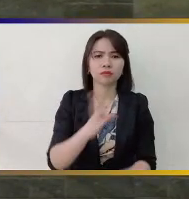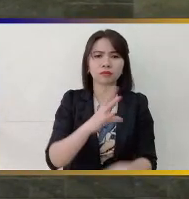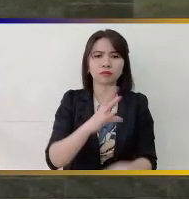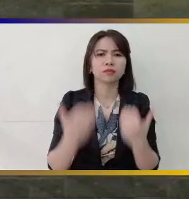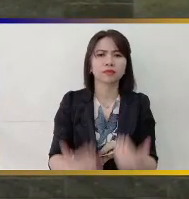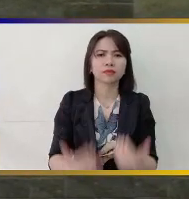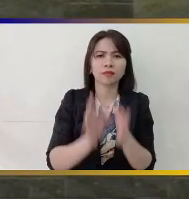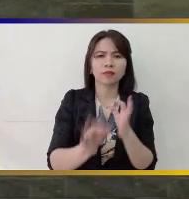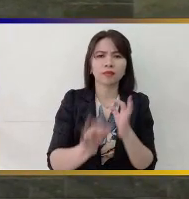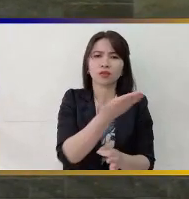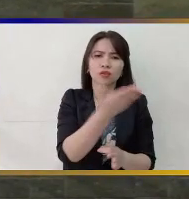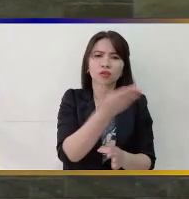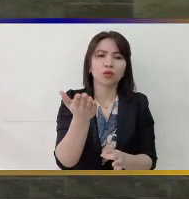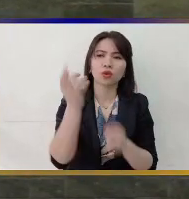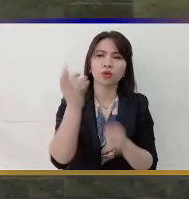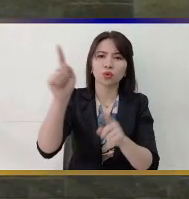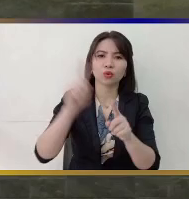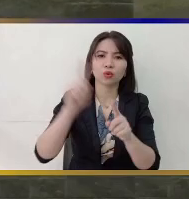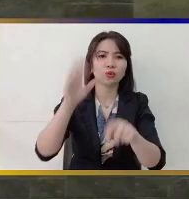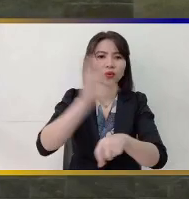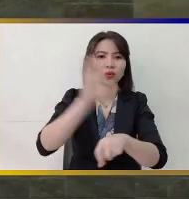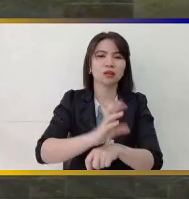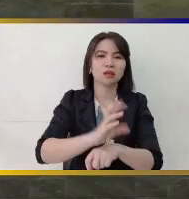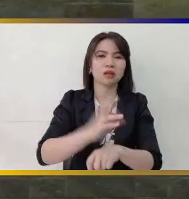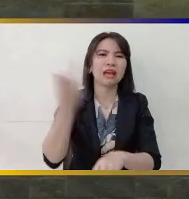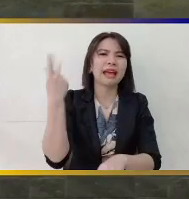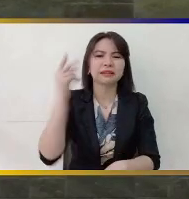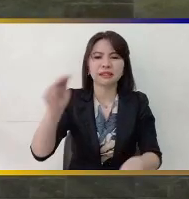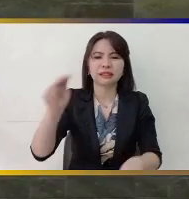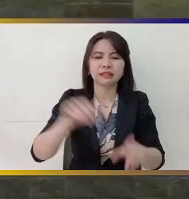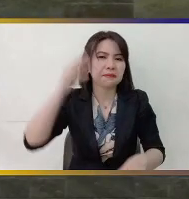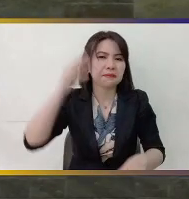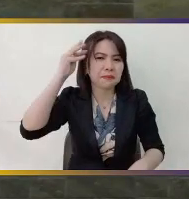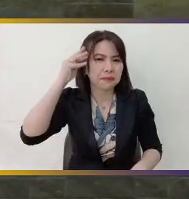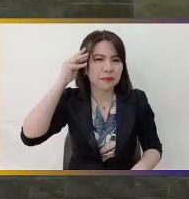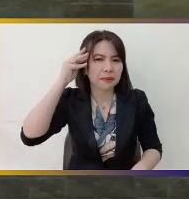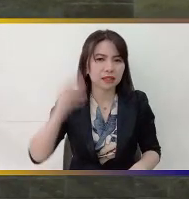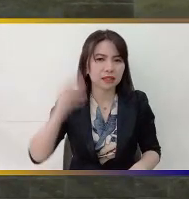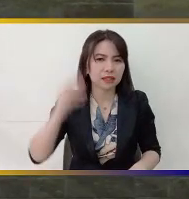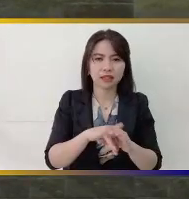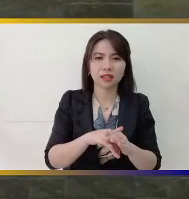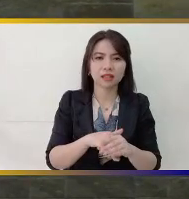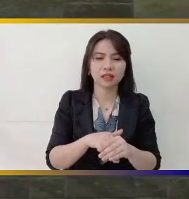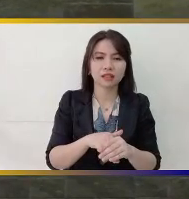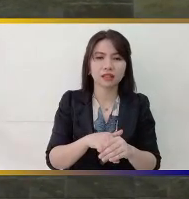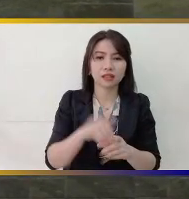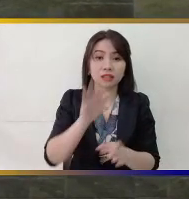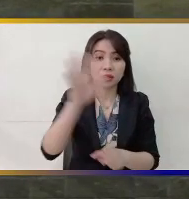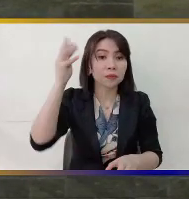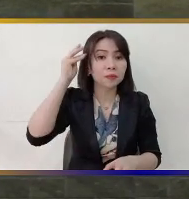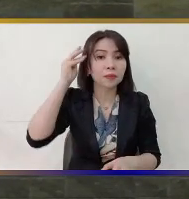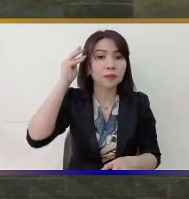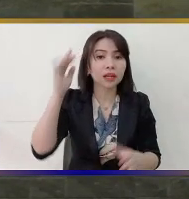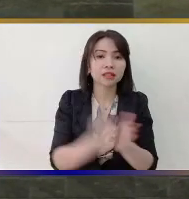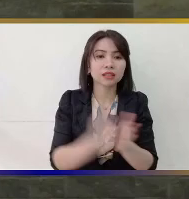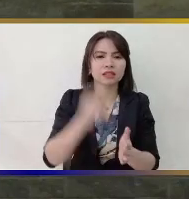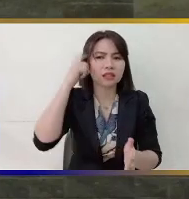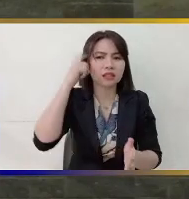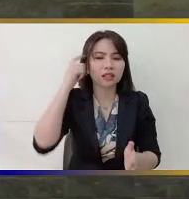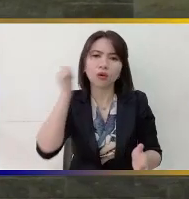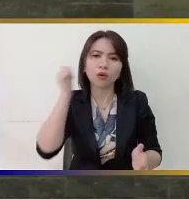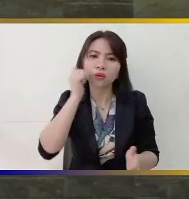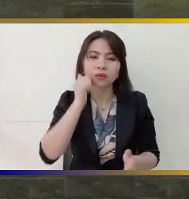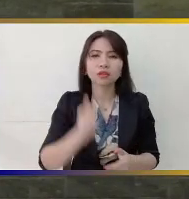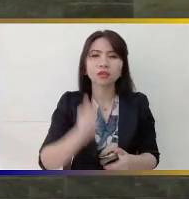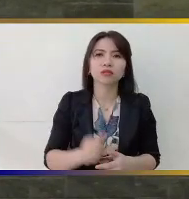your mind, something in your mind that ito na naman pagkakataon na ito. Magkakaroon na naman kami ng encounter ng Diyos. Makikita